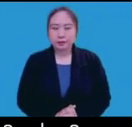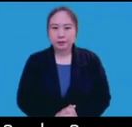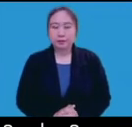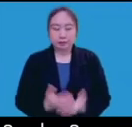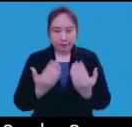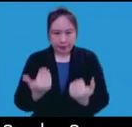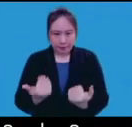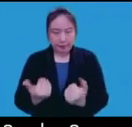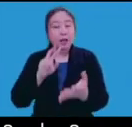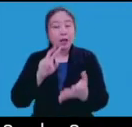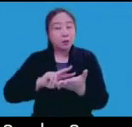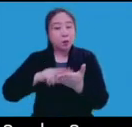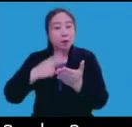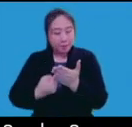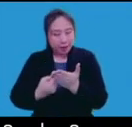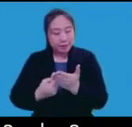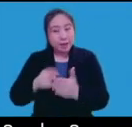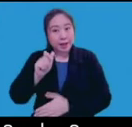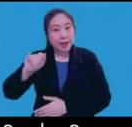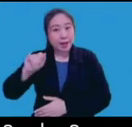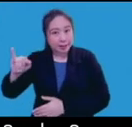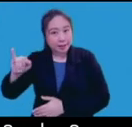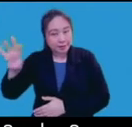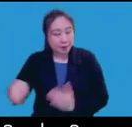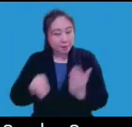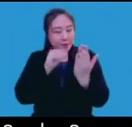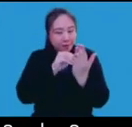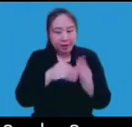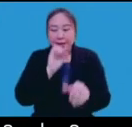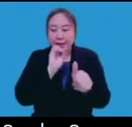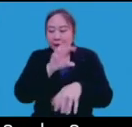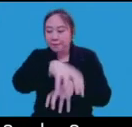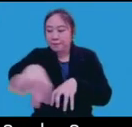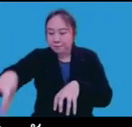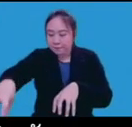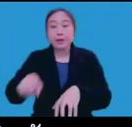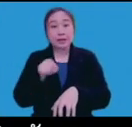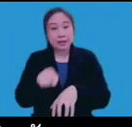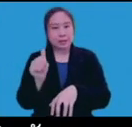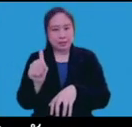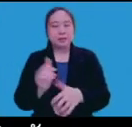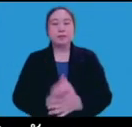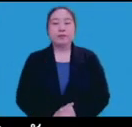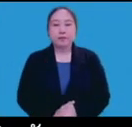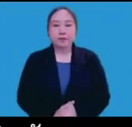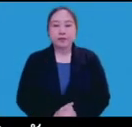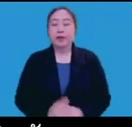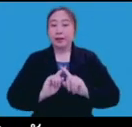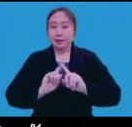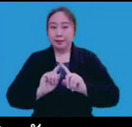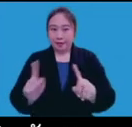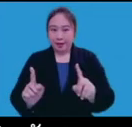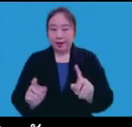ที่ดีคำถามคือจะเอามาเข้า AI ได้ไหมแล้วไปแนะนำอีกพื้นที่หนึ่งนะครับว่าแก้อย่างเงี้ยน่าจะดีนะครับแต่ต